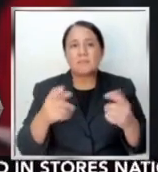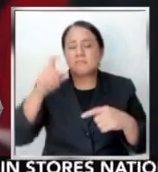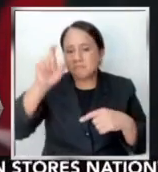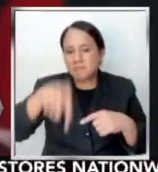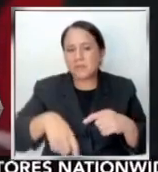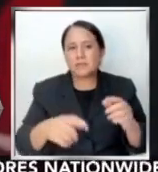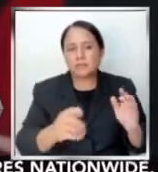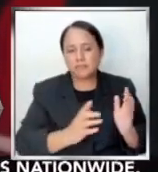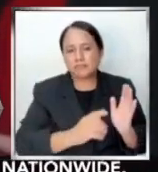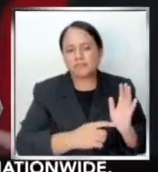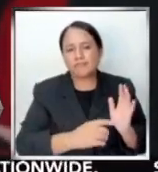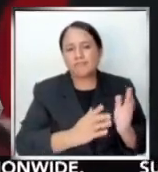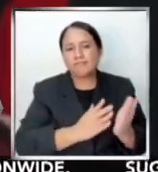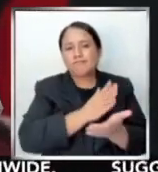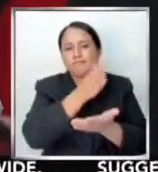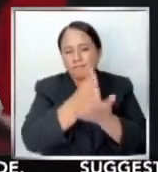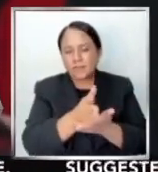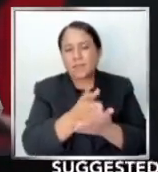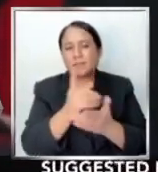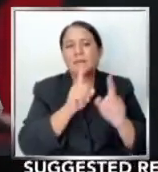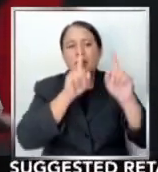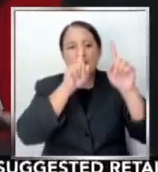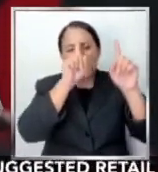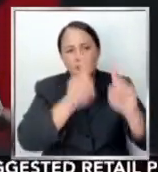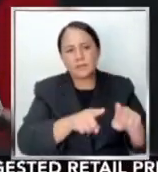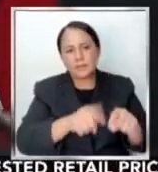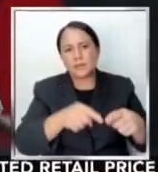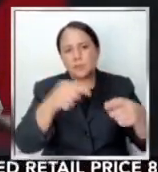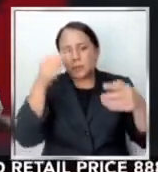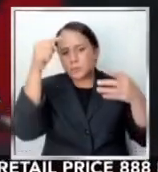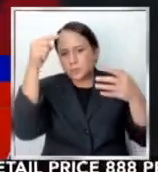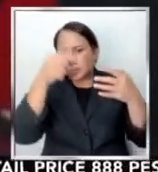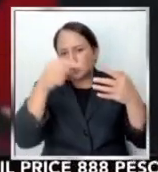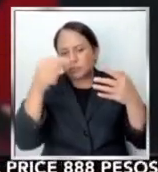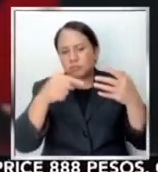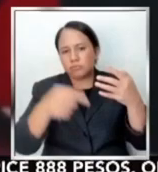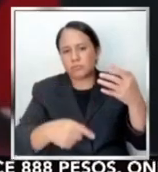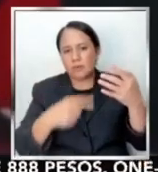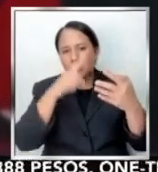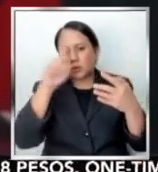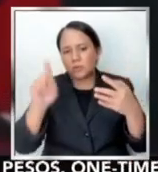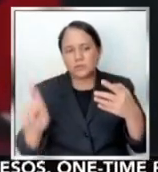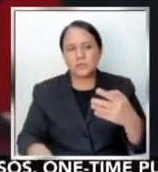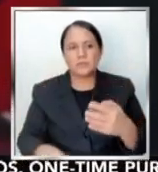para ma-answer, you know, masagot itong mga questions na ganito.